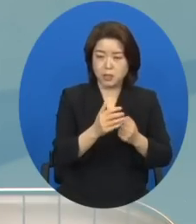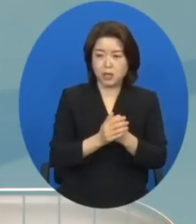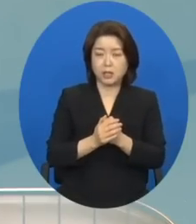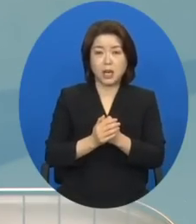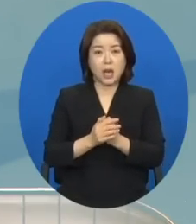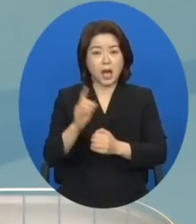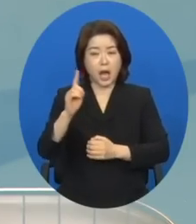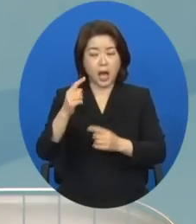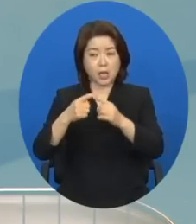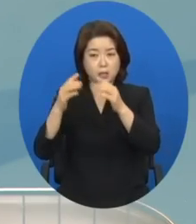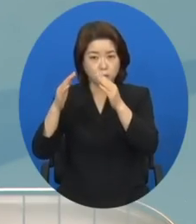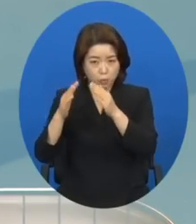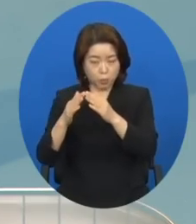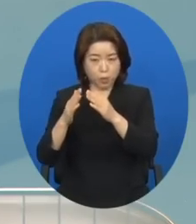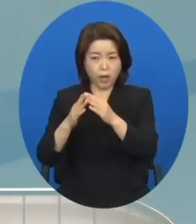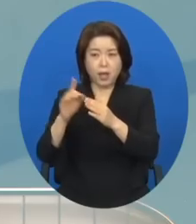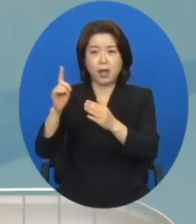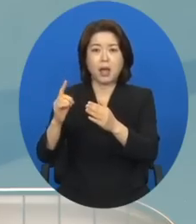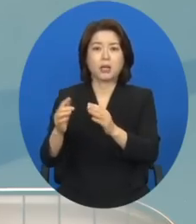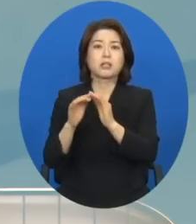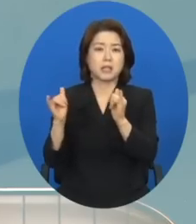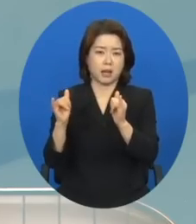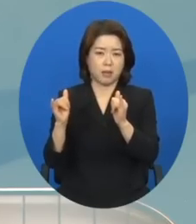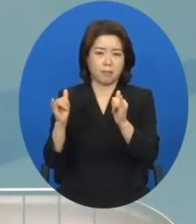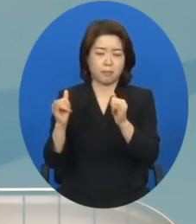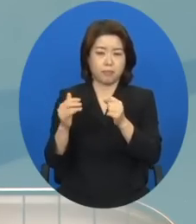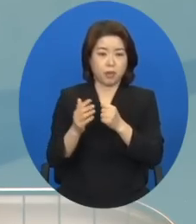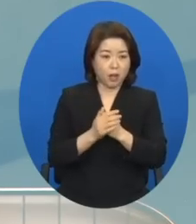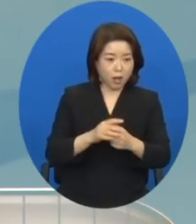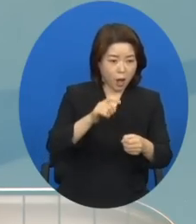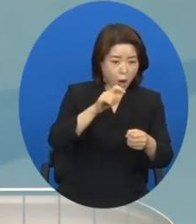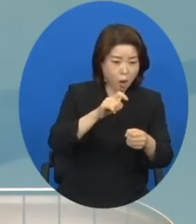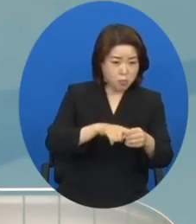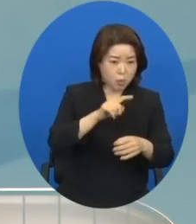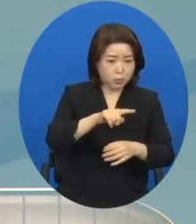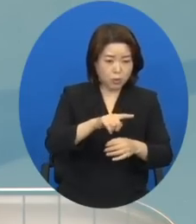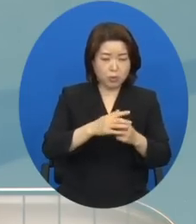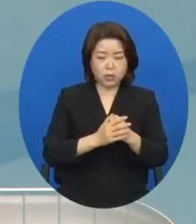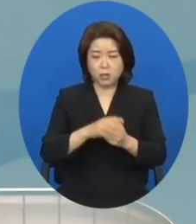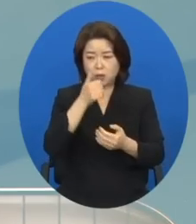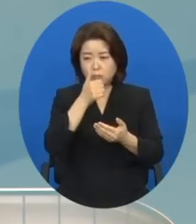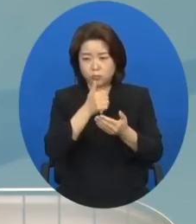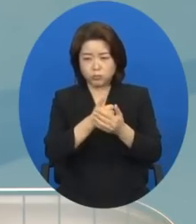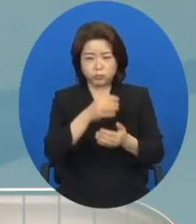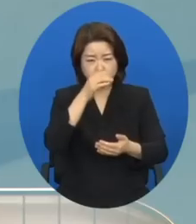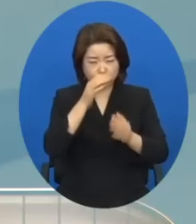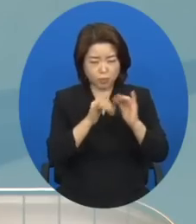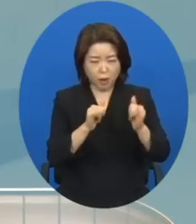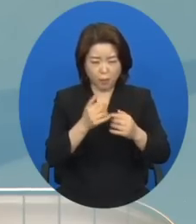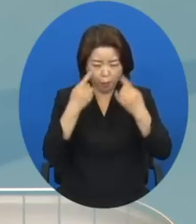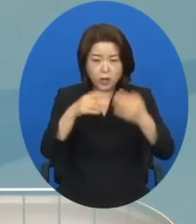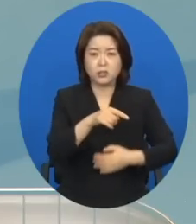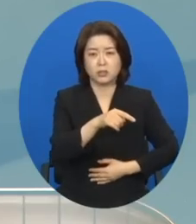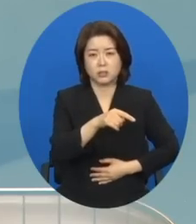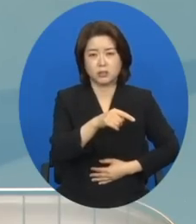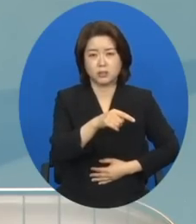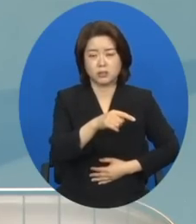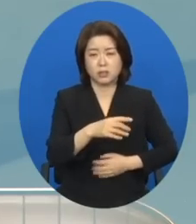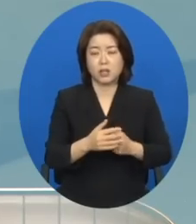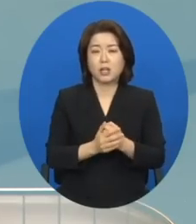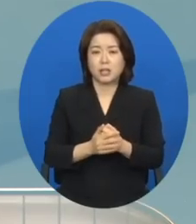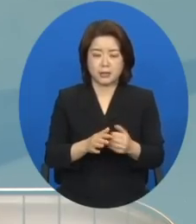교인이었습니다. 그의 범행과 동기가 다분히 의도적이었기 때문에 이건 뭐 부인할 수 없는 명백한